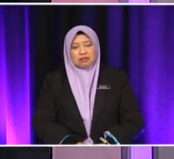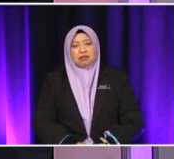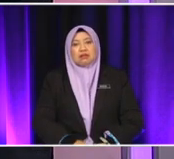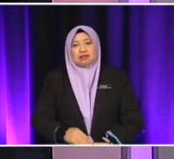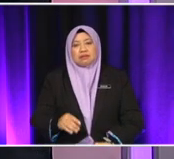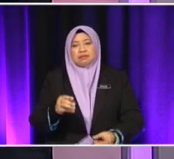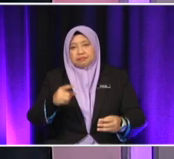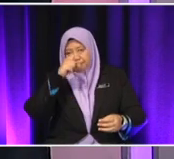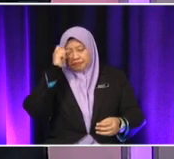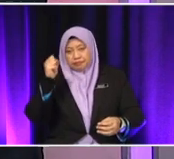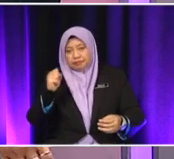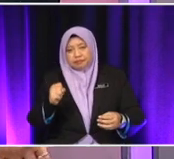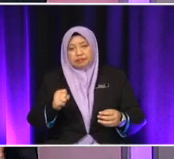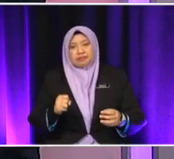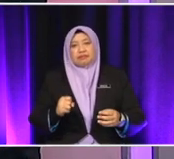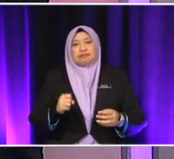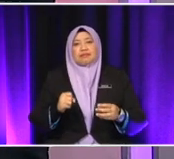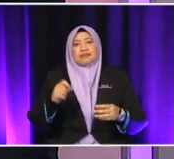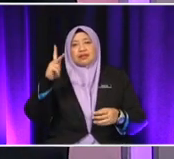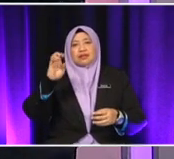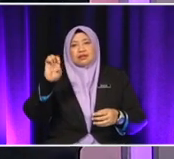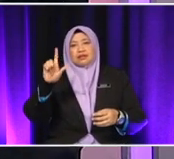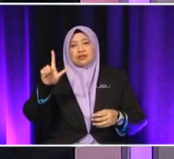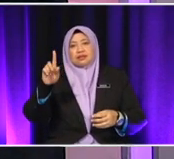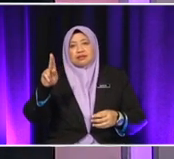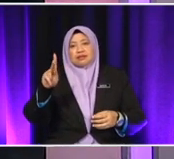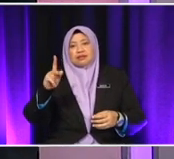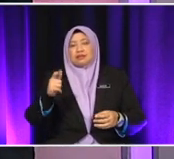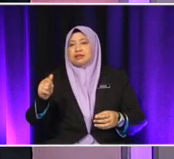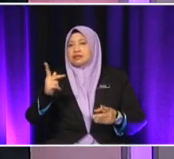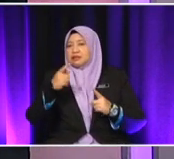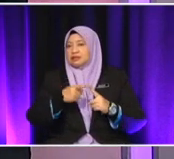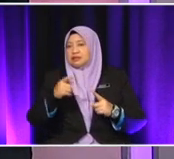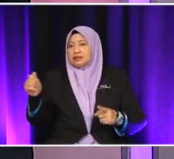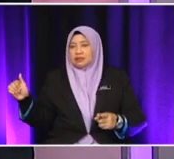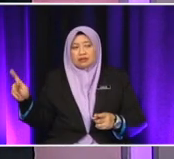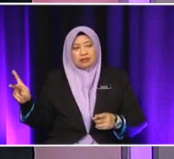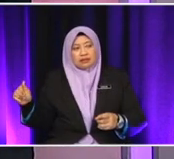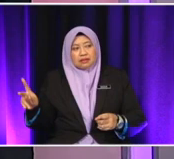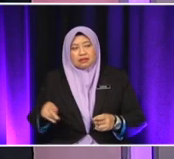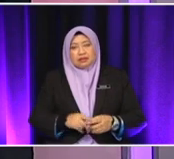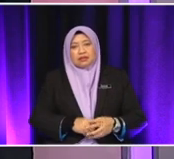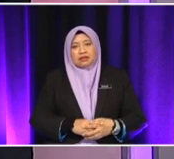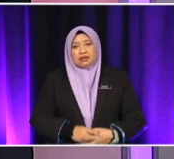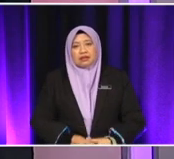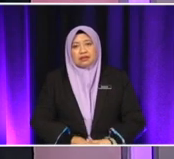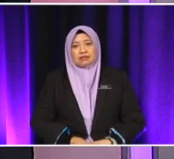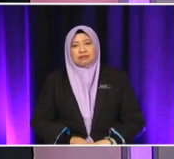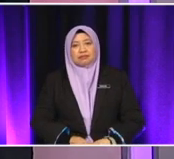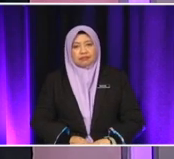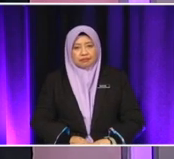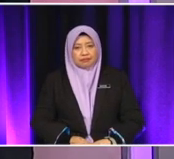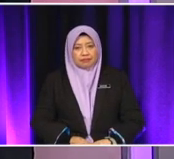pelaku pergerakan ke kanan sebab apa disebabkan oleh berlakunya teknologi penuh yang padi yang lebih cekat